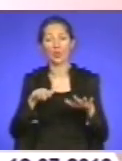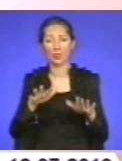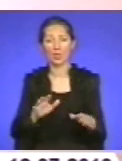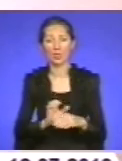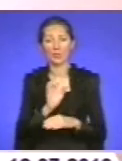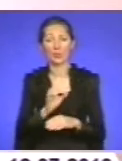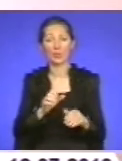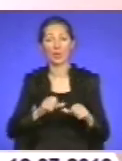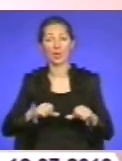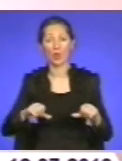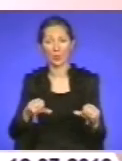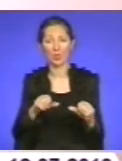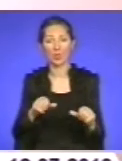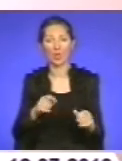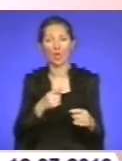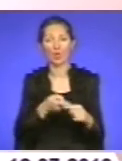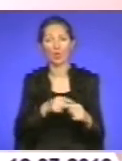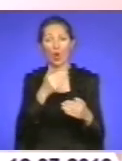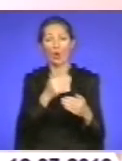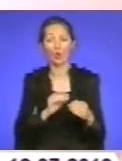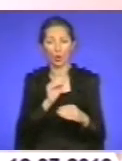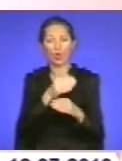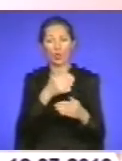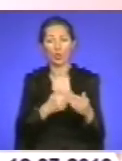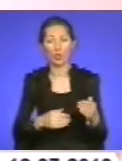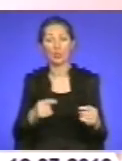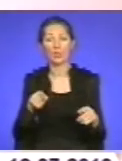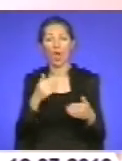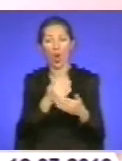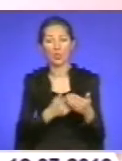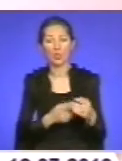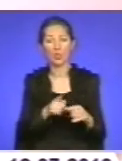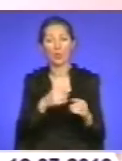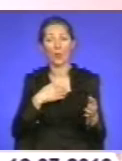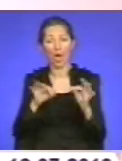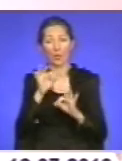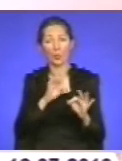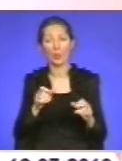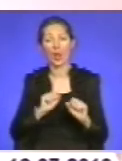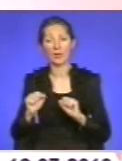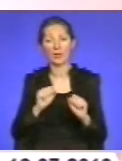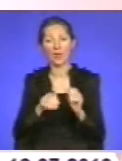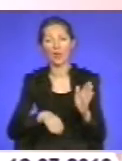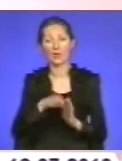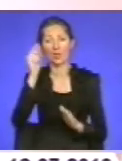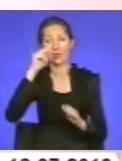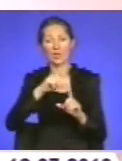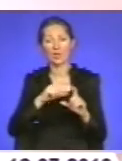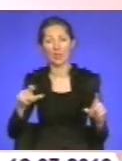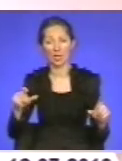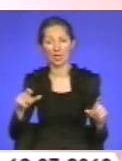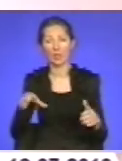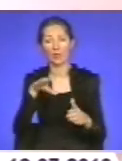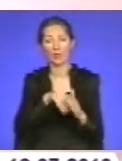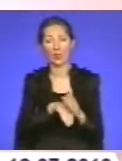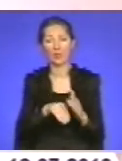вищих навчальних закладів. Додано списки відповідних осіб, які ми рекомендуємо керівникам вищих навчальних закладів включити в склад